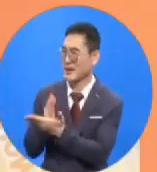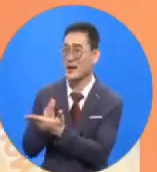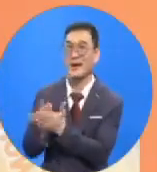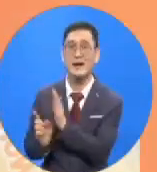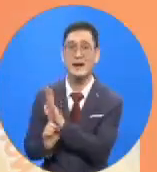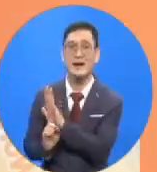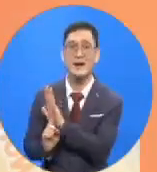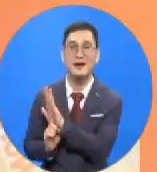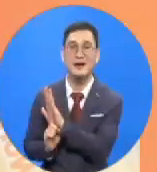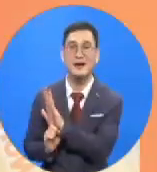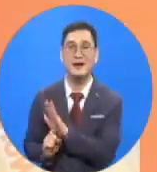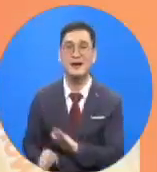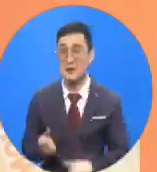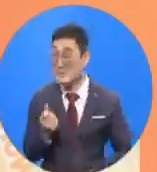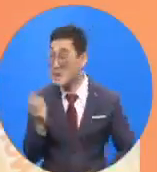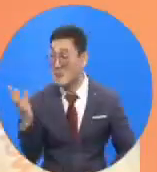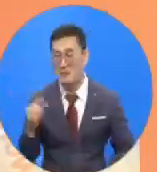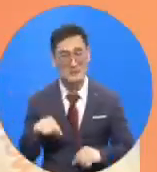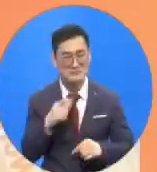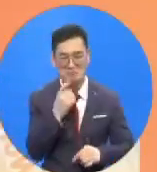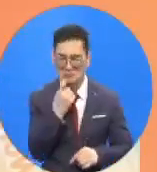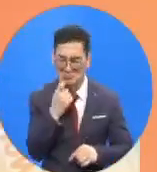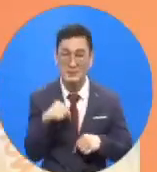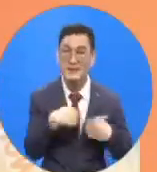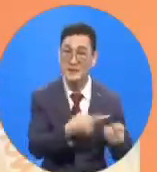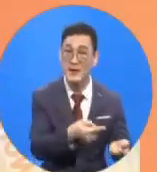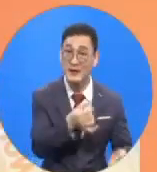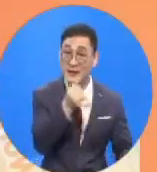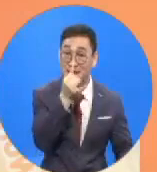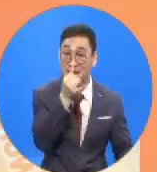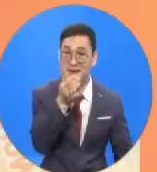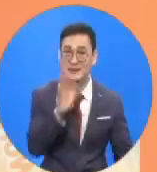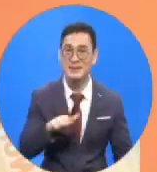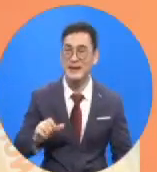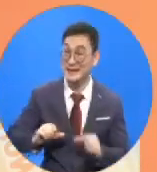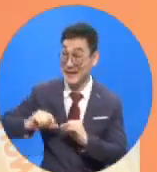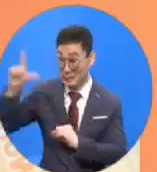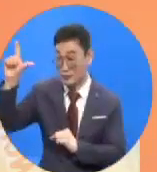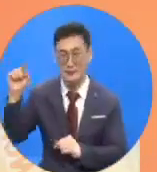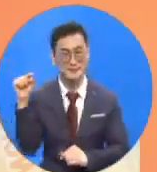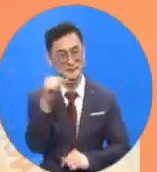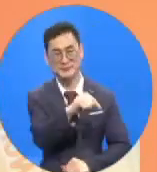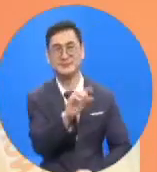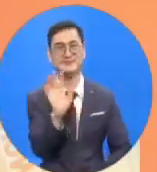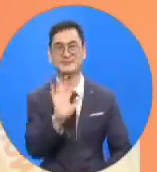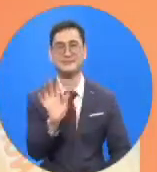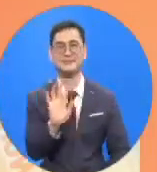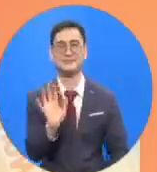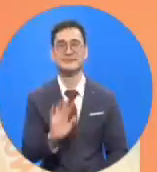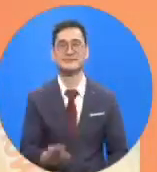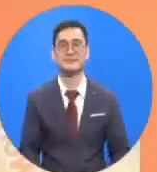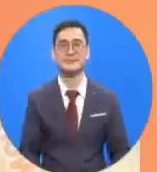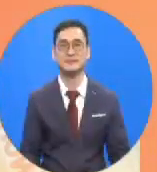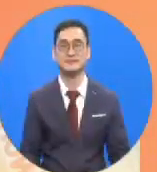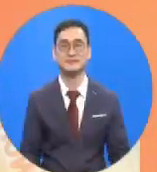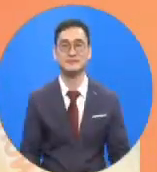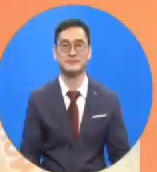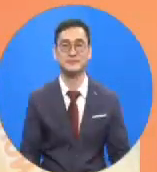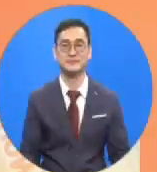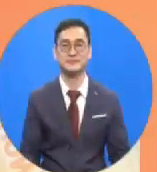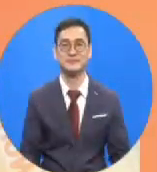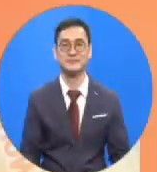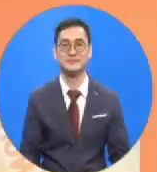그래서 몇몇 팬들은 가서 마지막 규 모습이라도 배웅을 하겠지만 우리가 통상 보듯 많은 팬들이 그